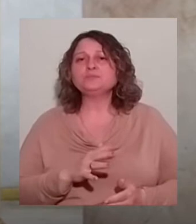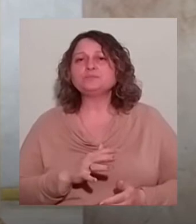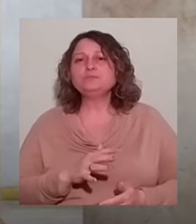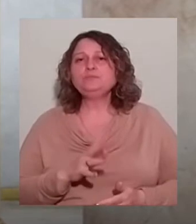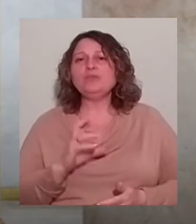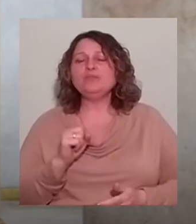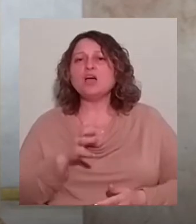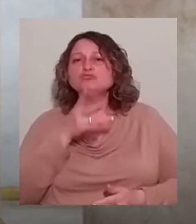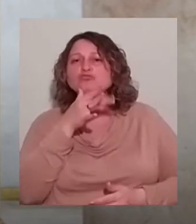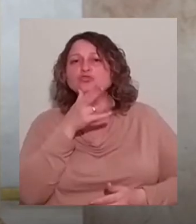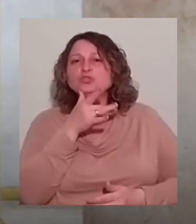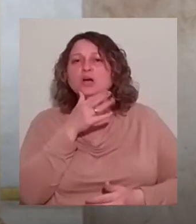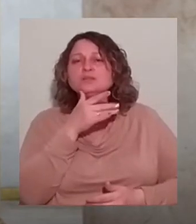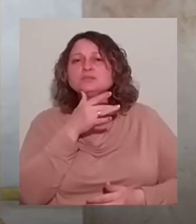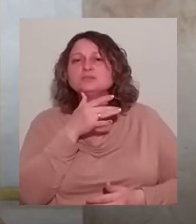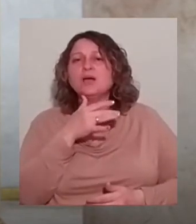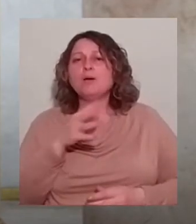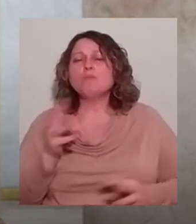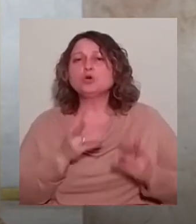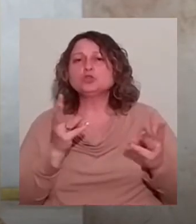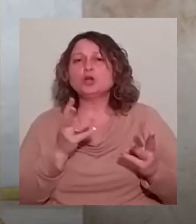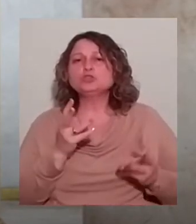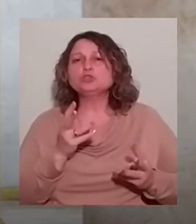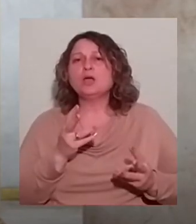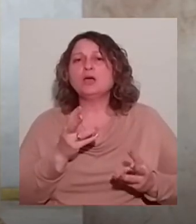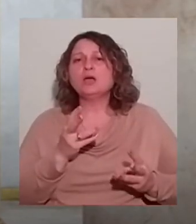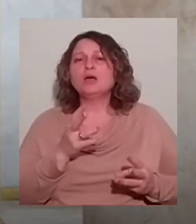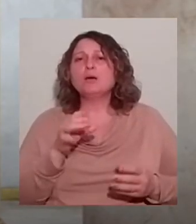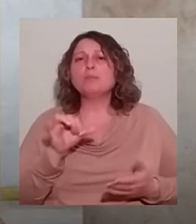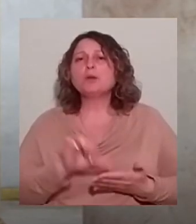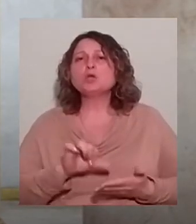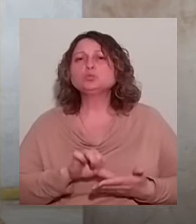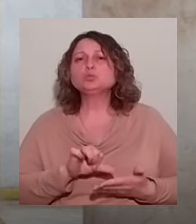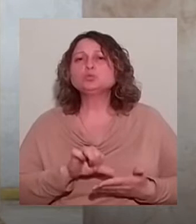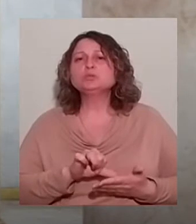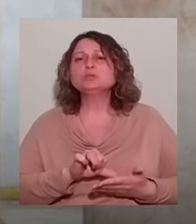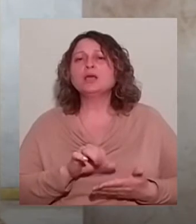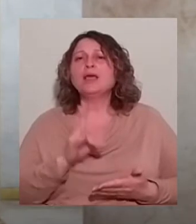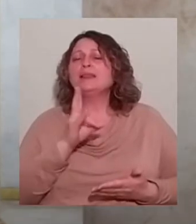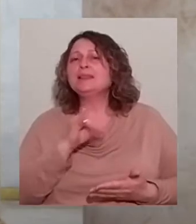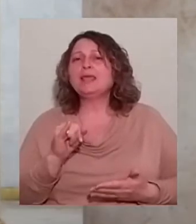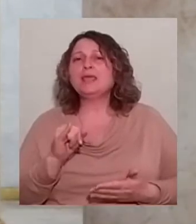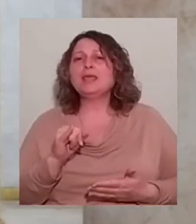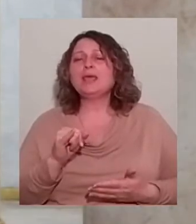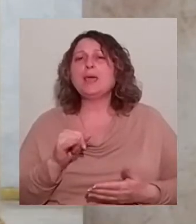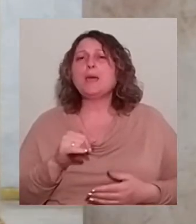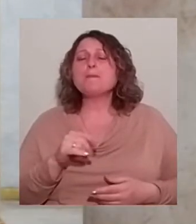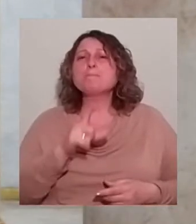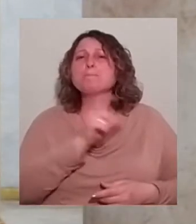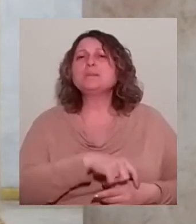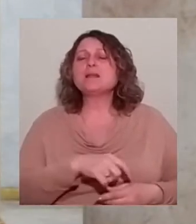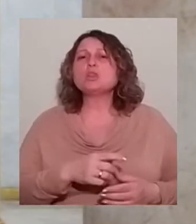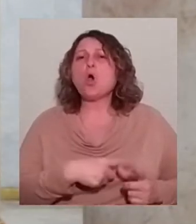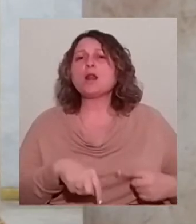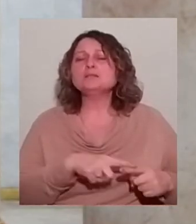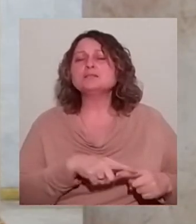час пожежі жодної присутності ані підрядної організації, ані представників підрядника